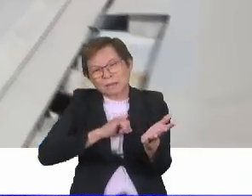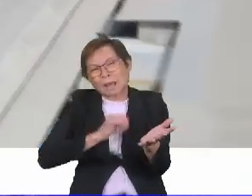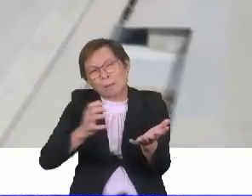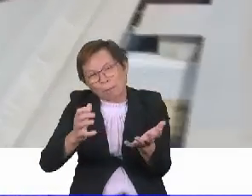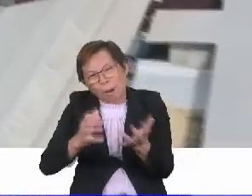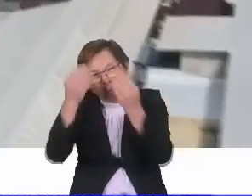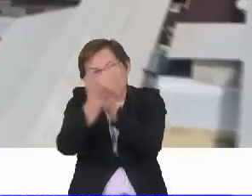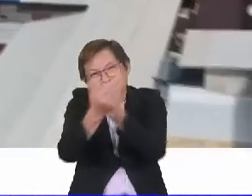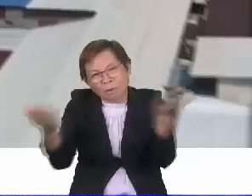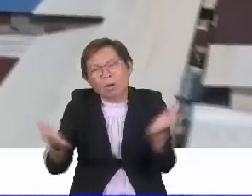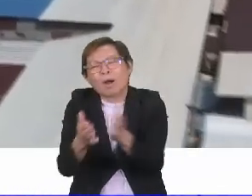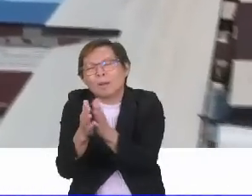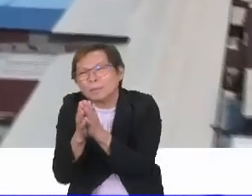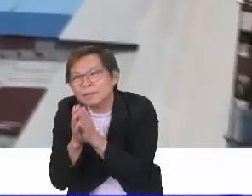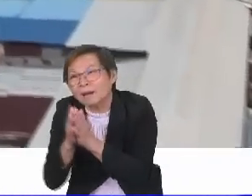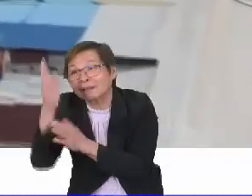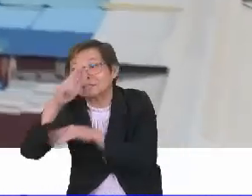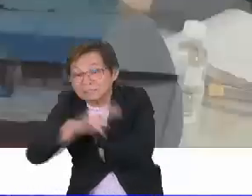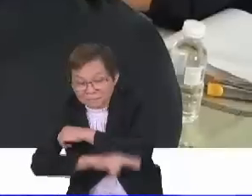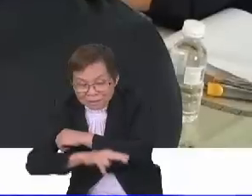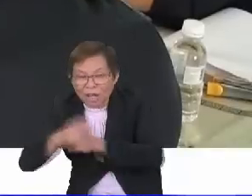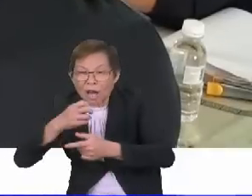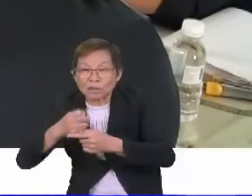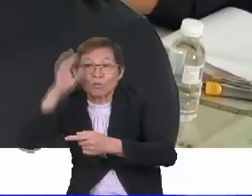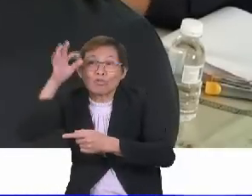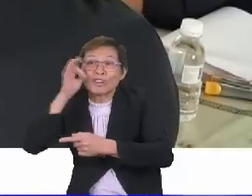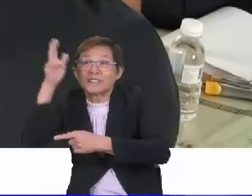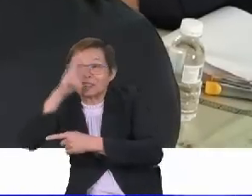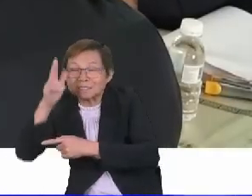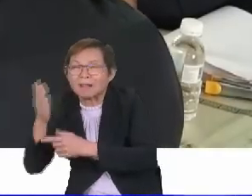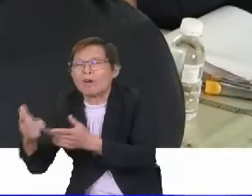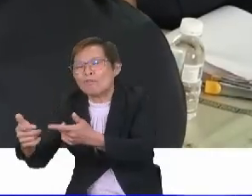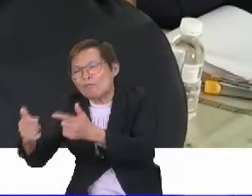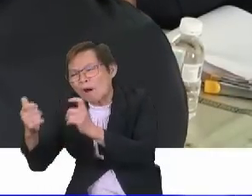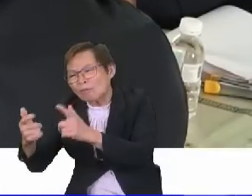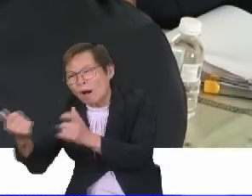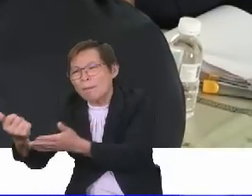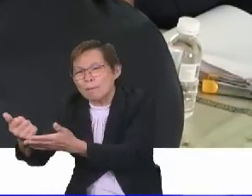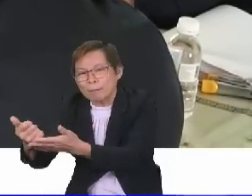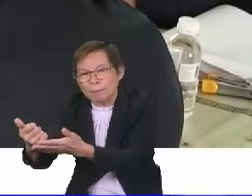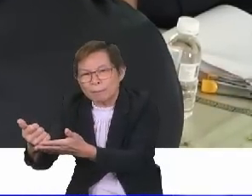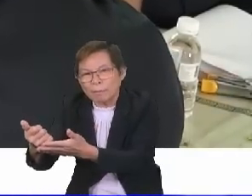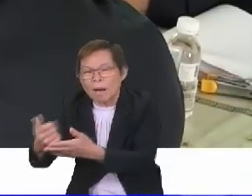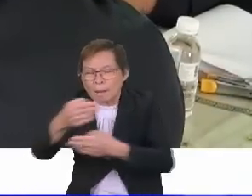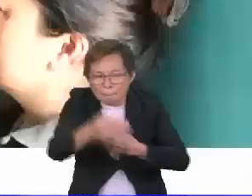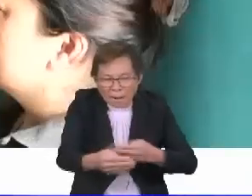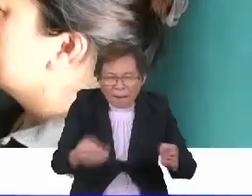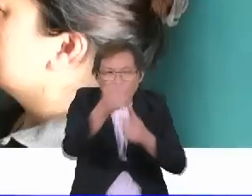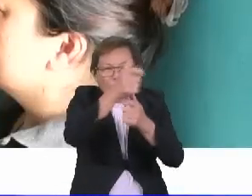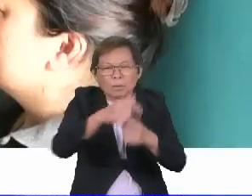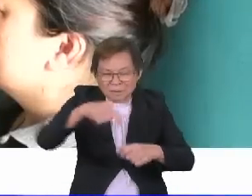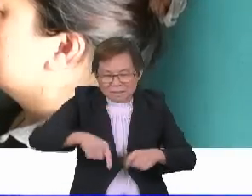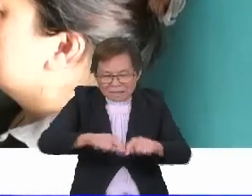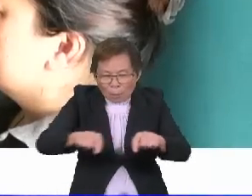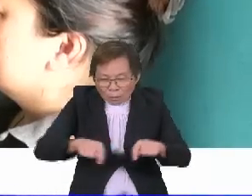beritahu kerjaan negeri maupun Federal mempercepatkanlah Balai Bomba di kawasan